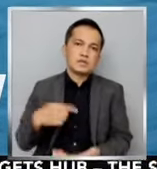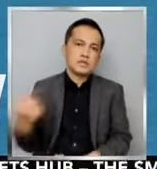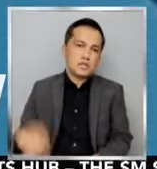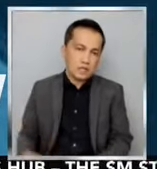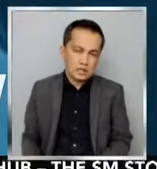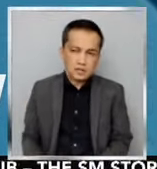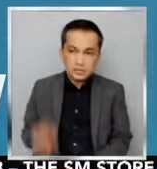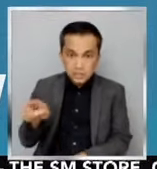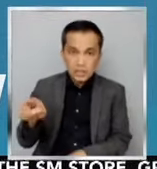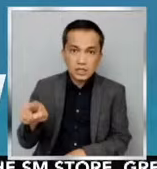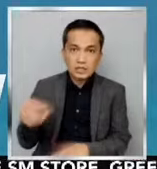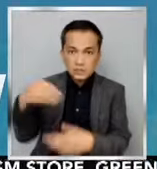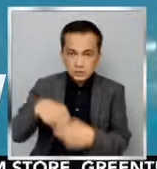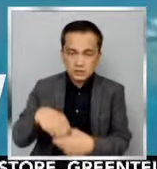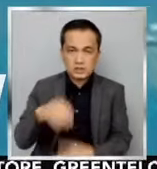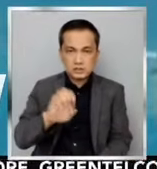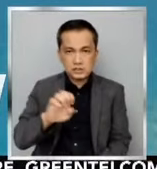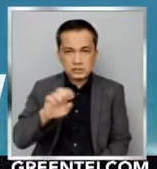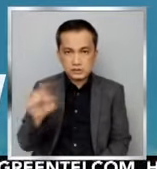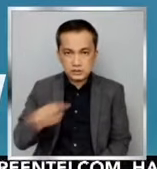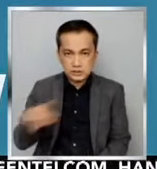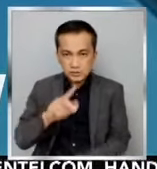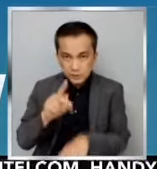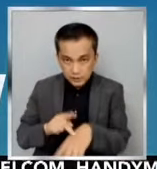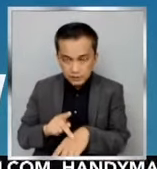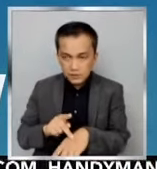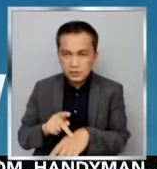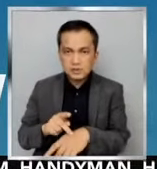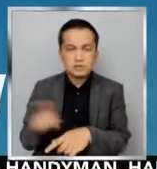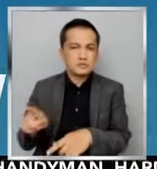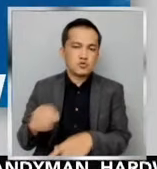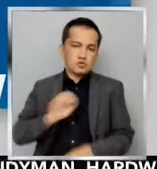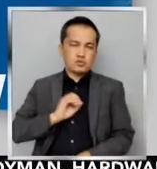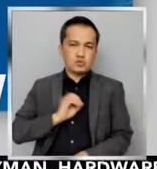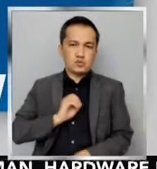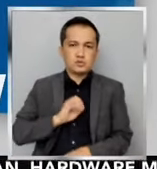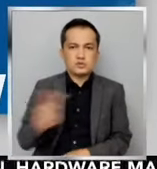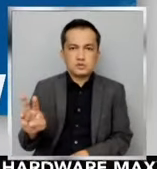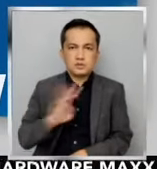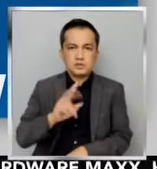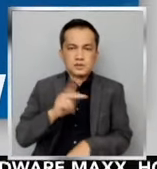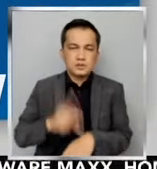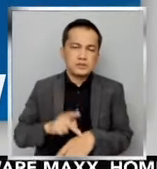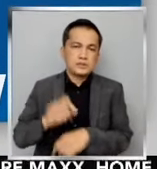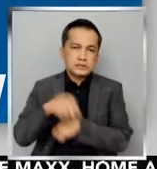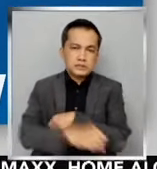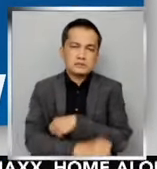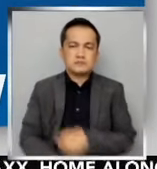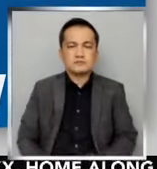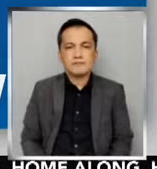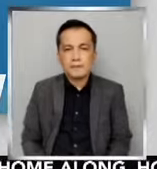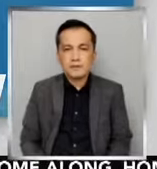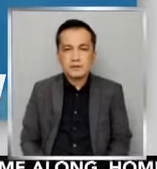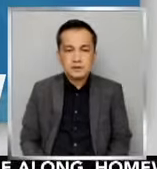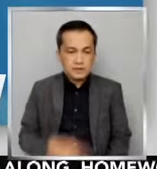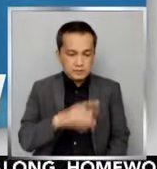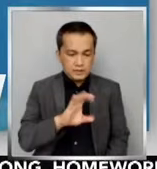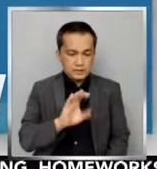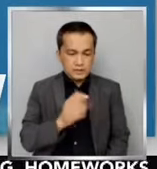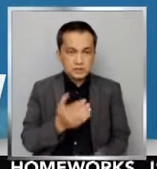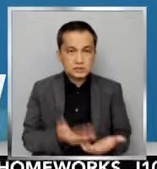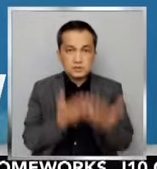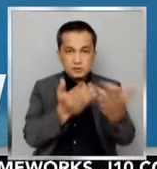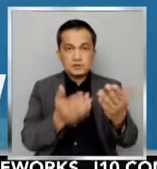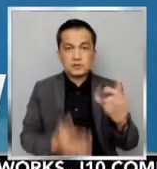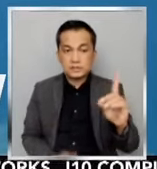ng ating EEZ at bahagi ng West Philippine Sea. Naisumite na raw ng PCG sa Department of Foreign